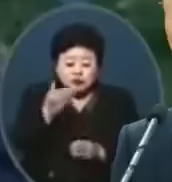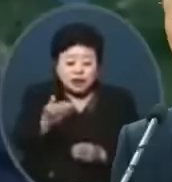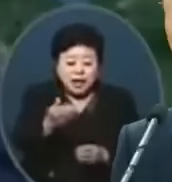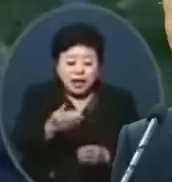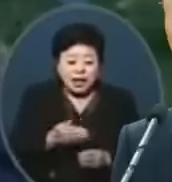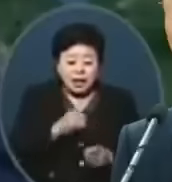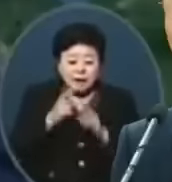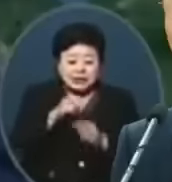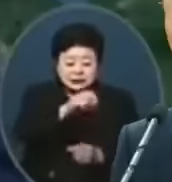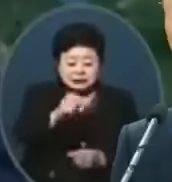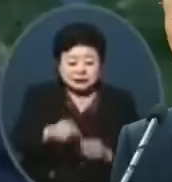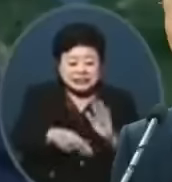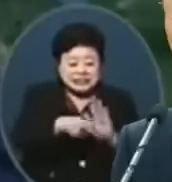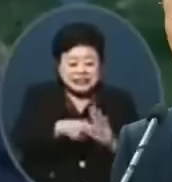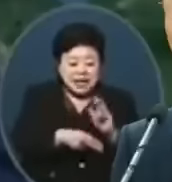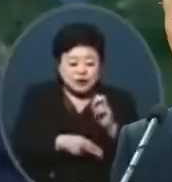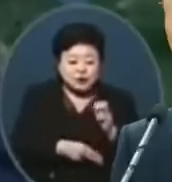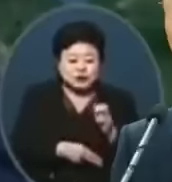성경 이사야